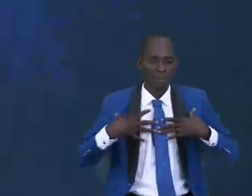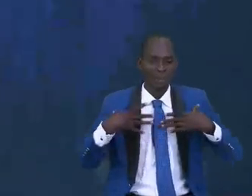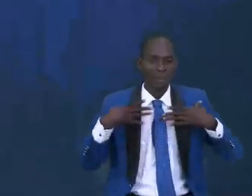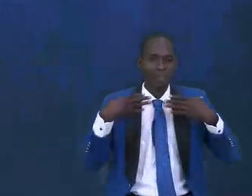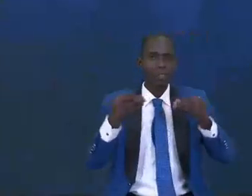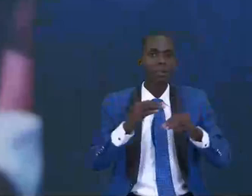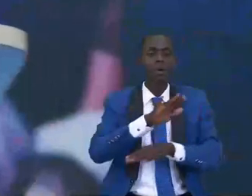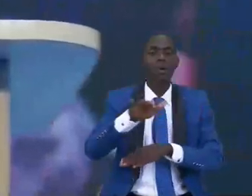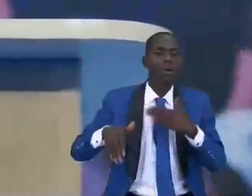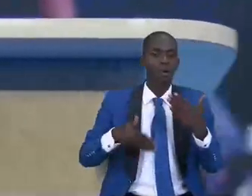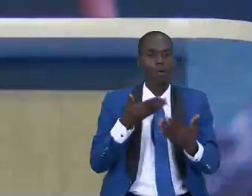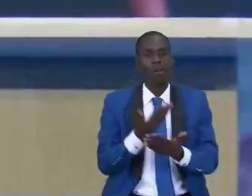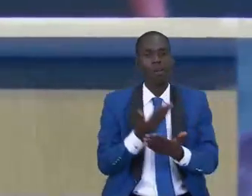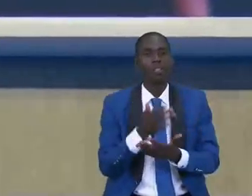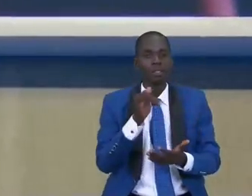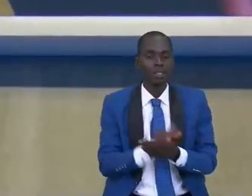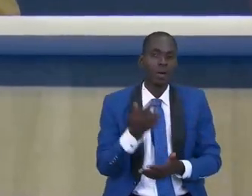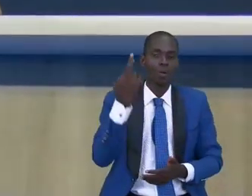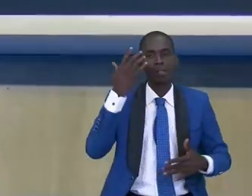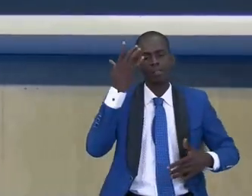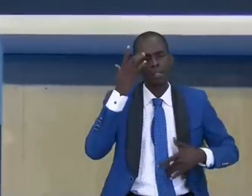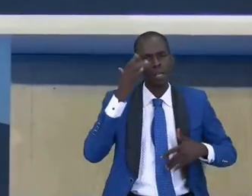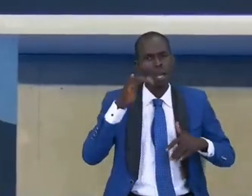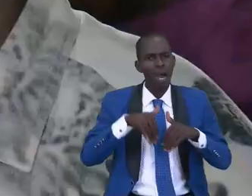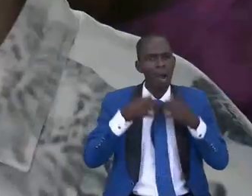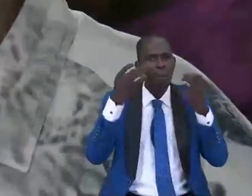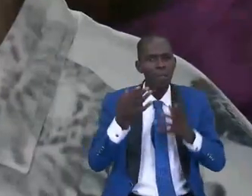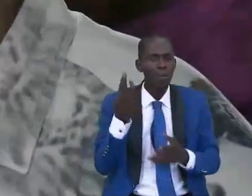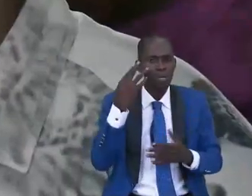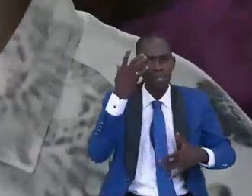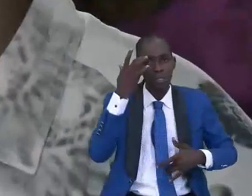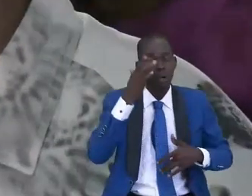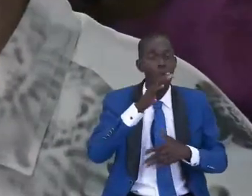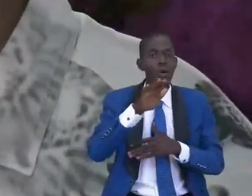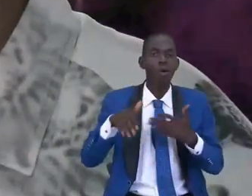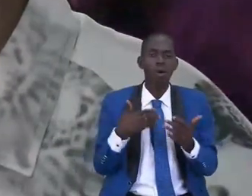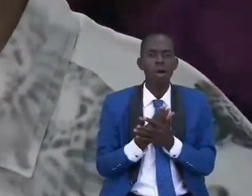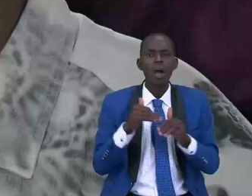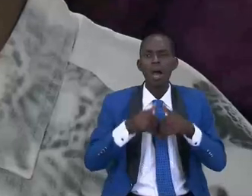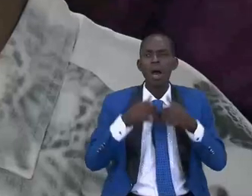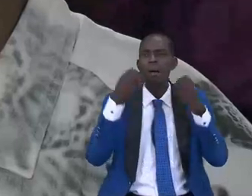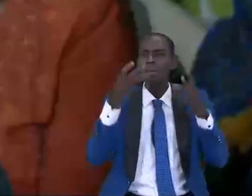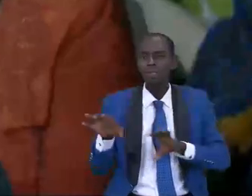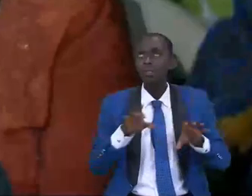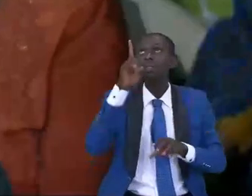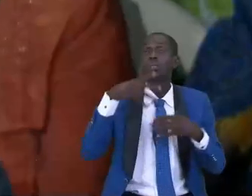et il guérit tous les malades. Combien de personnes malades? Combien a-t-il